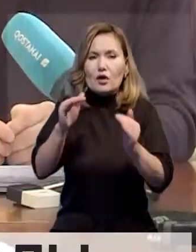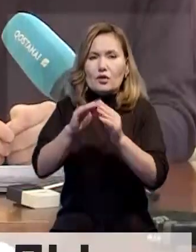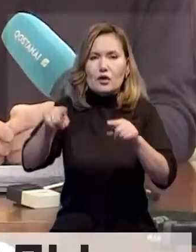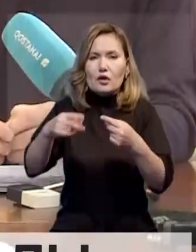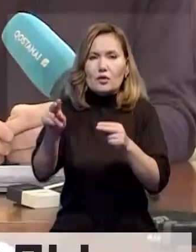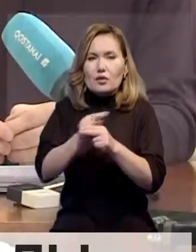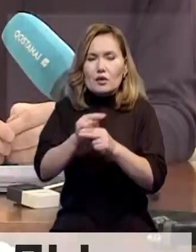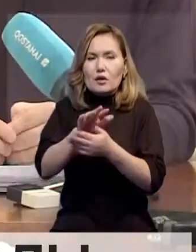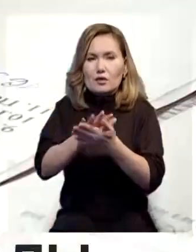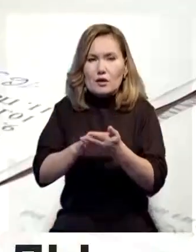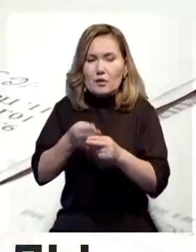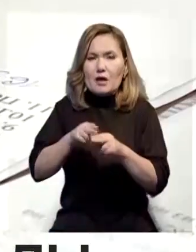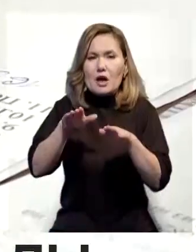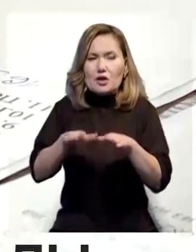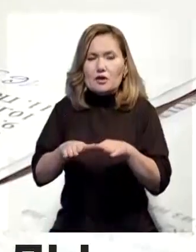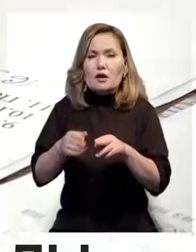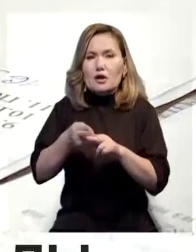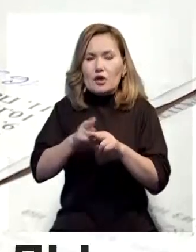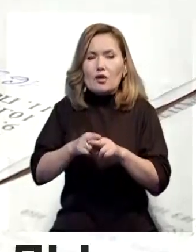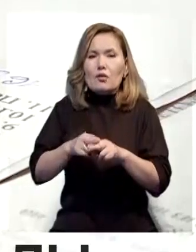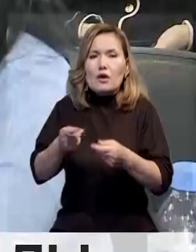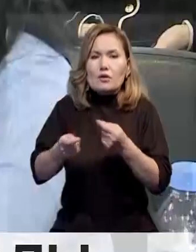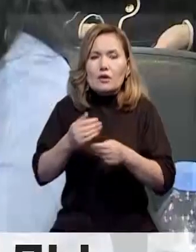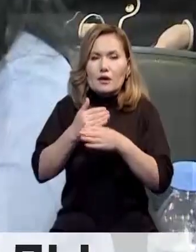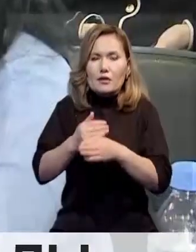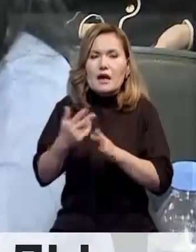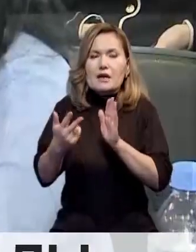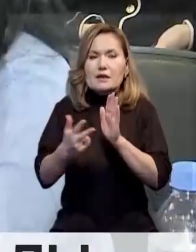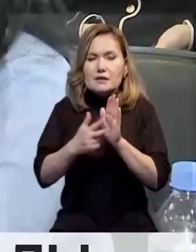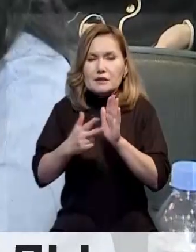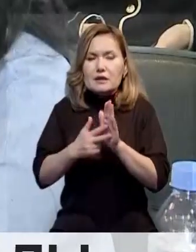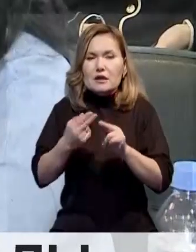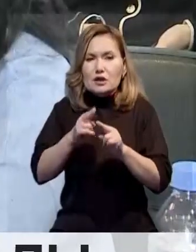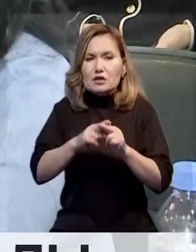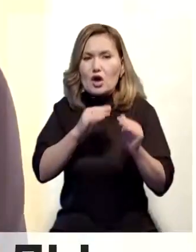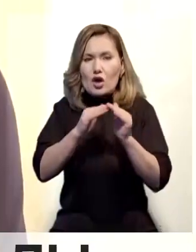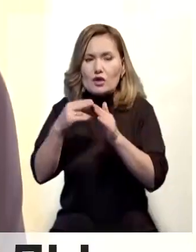келтіру жалғаса береді. Жергілікті билік осы күнге дейін 8 көп қабатты үйдің 3-үйін сатып алып,